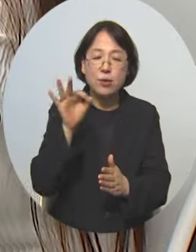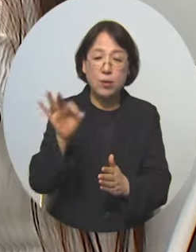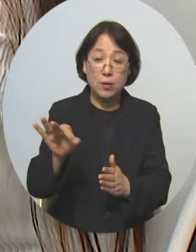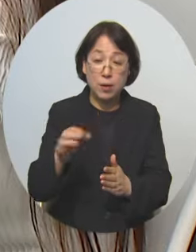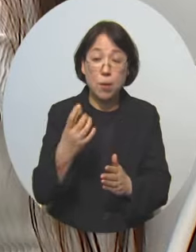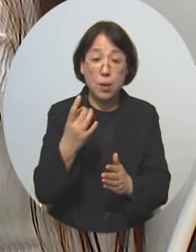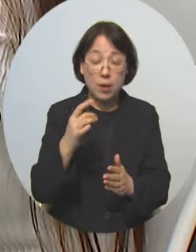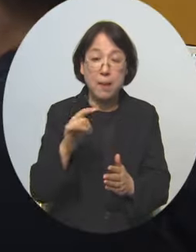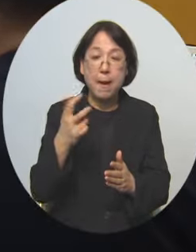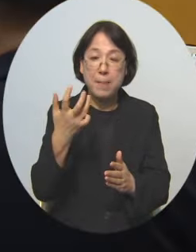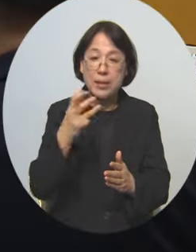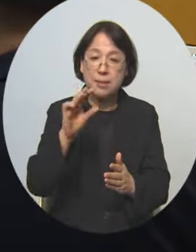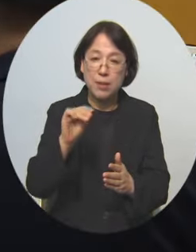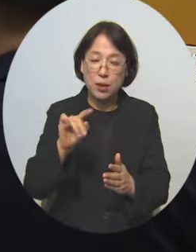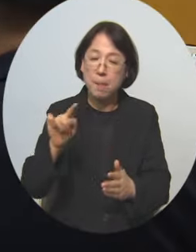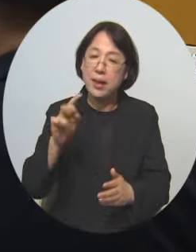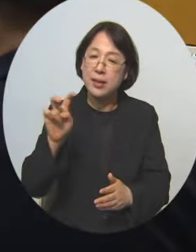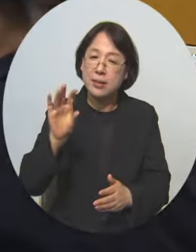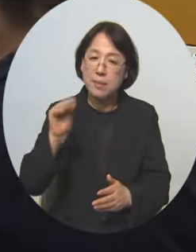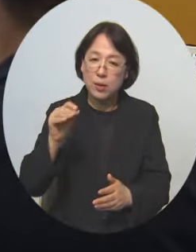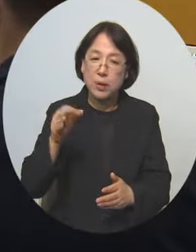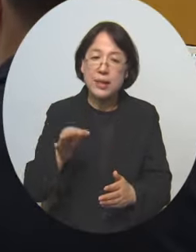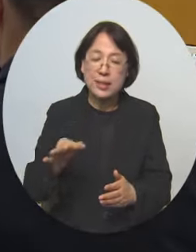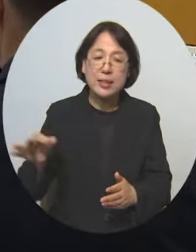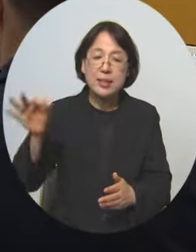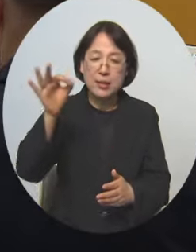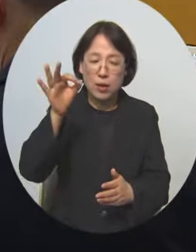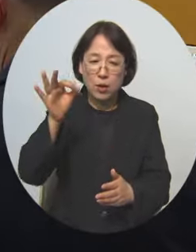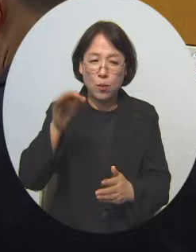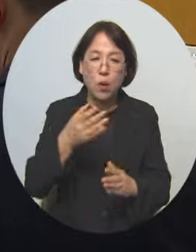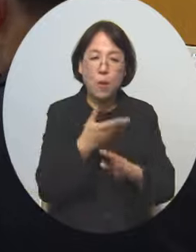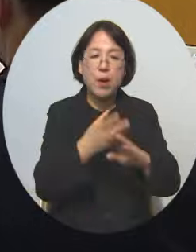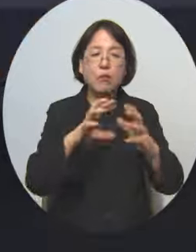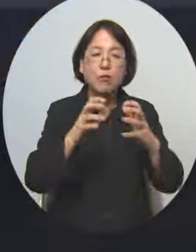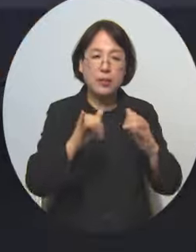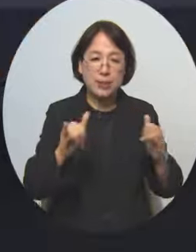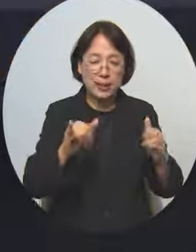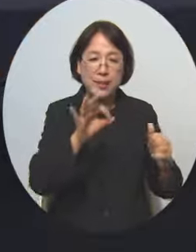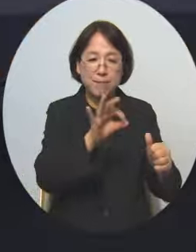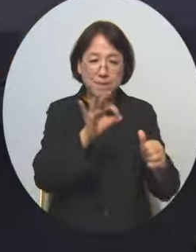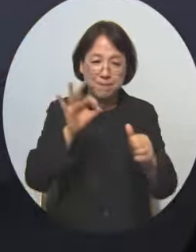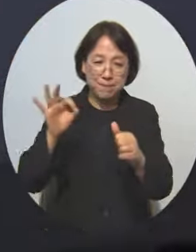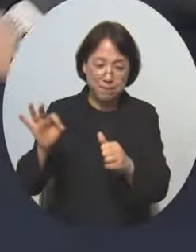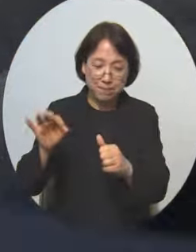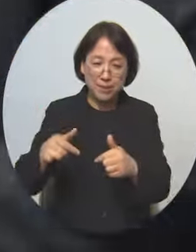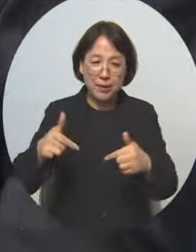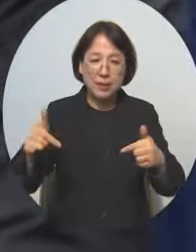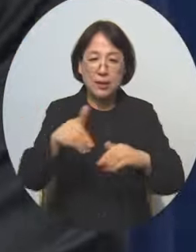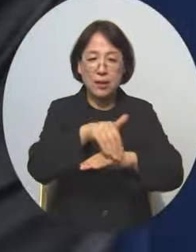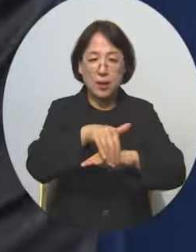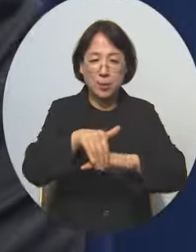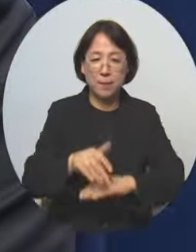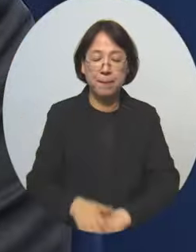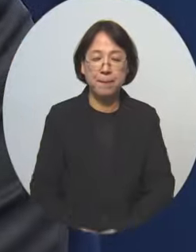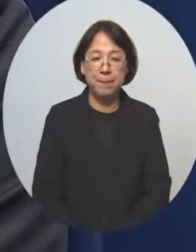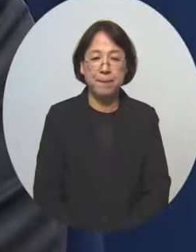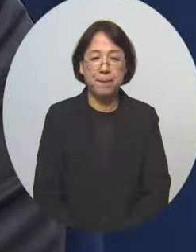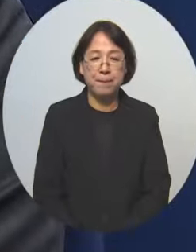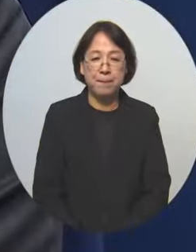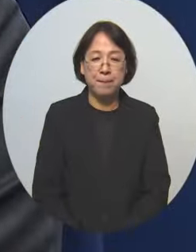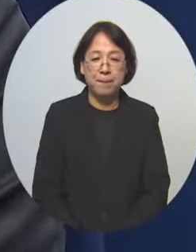원까지 인상하고 외국인 근로자 등 대체 인력 공급도 늘릴 방침입니다. KTV